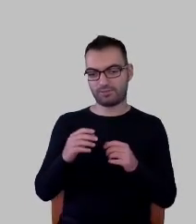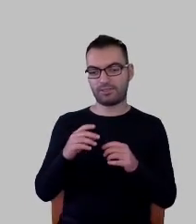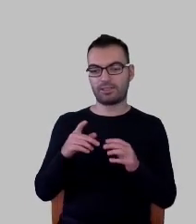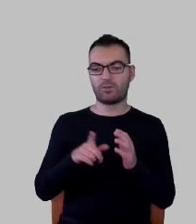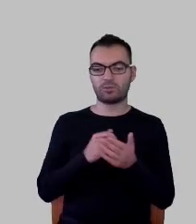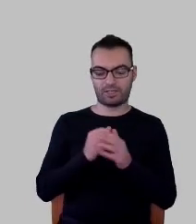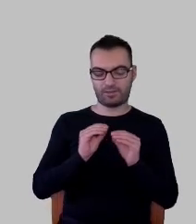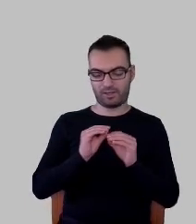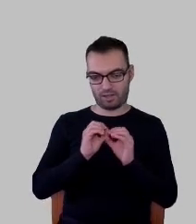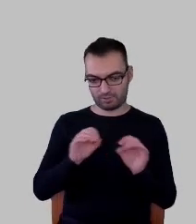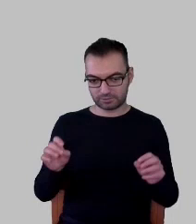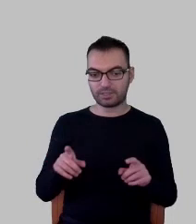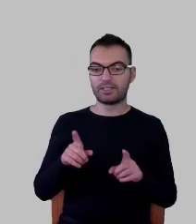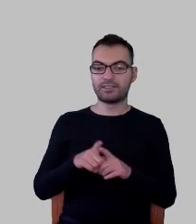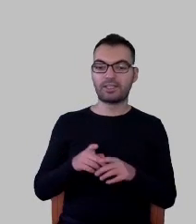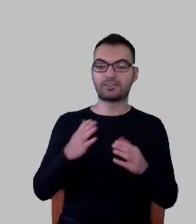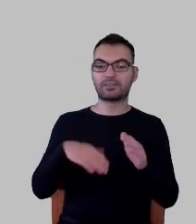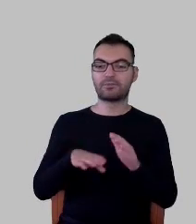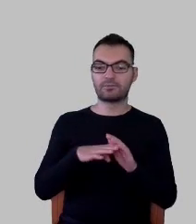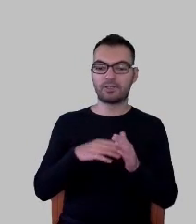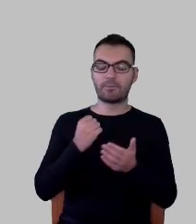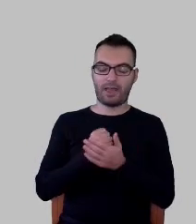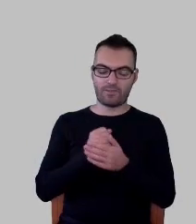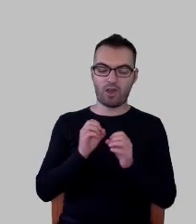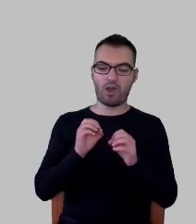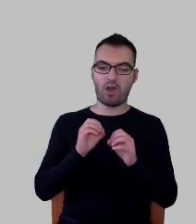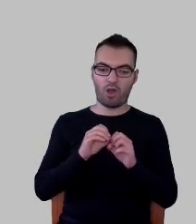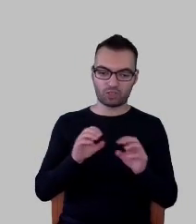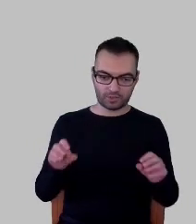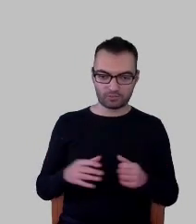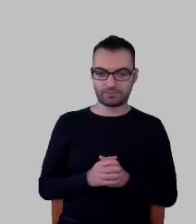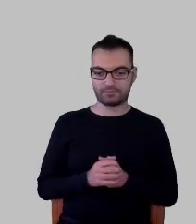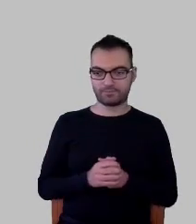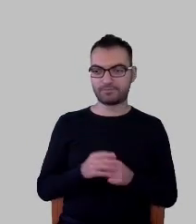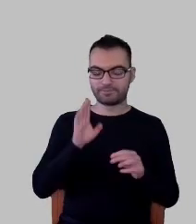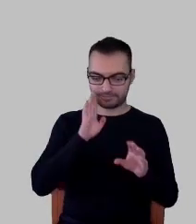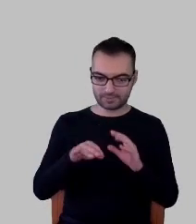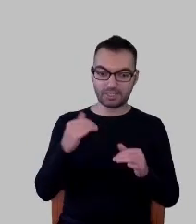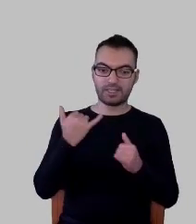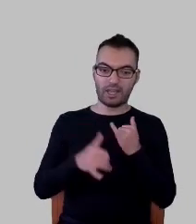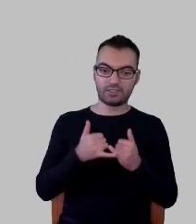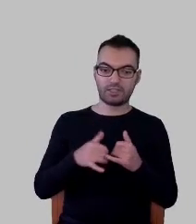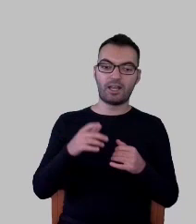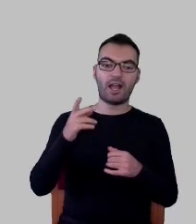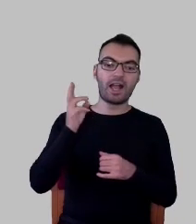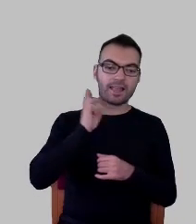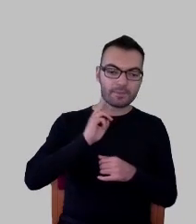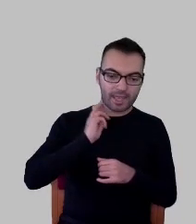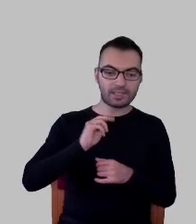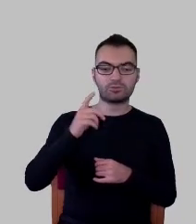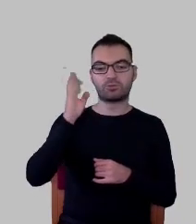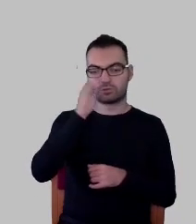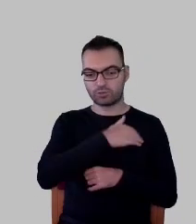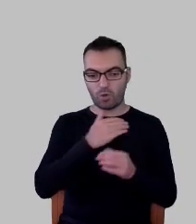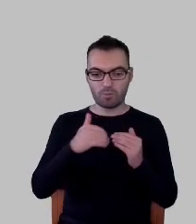i przepisy wydane na podstawie ustawy Prawo oświatowe. I to jest prosta zasada. Tam, gdzie funkcjonują gimnazja, szkoły